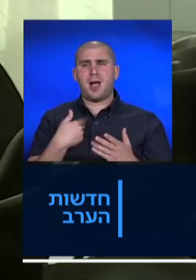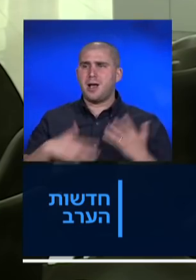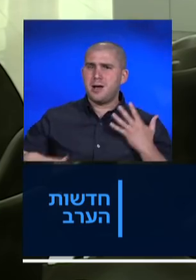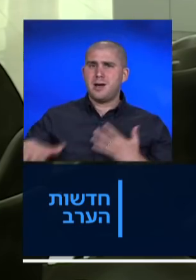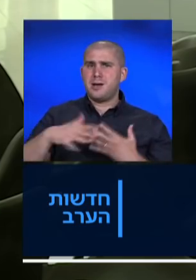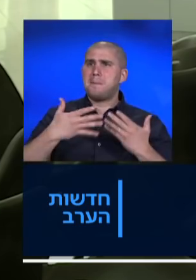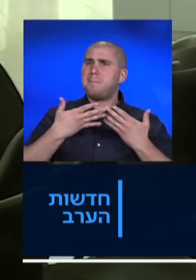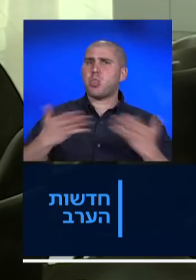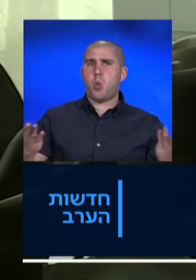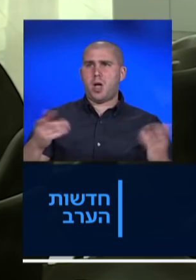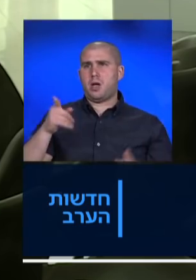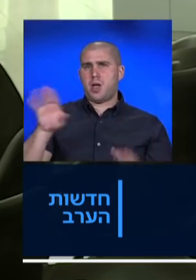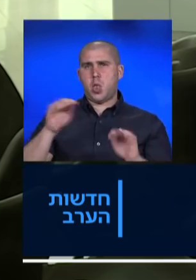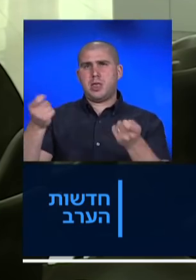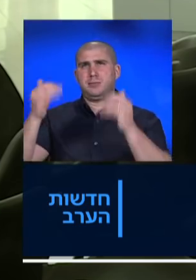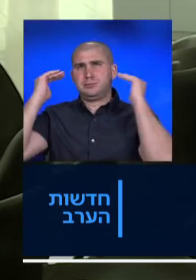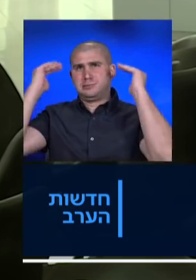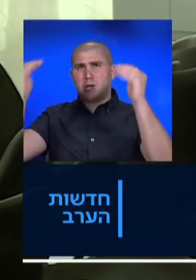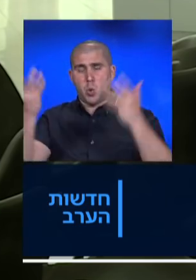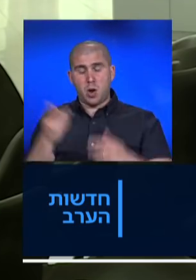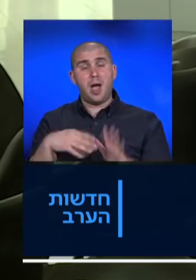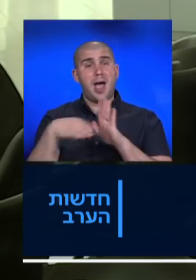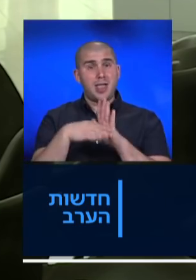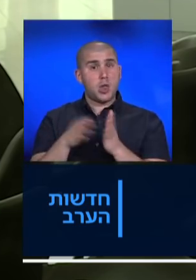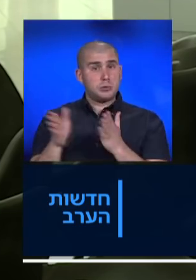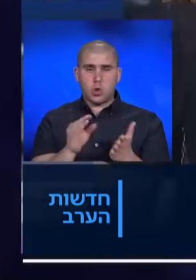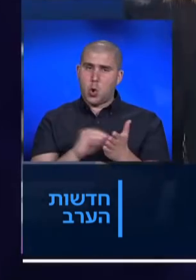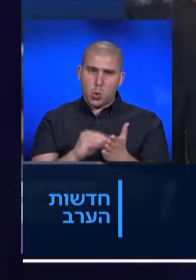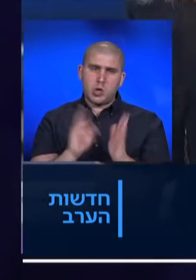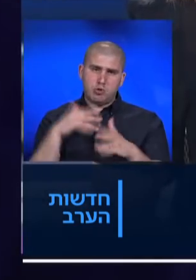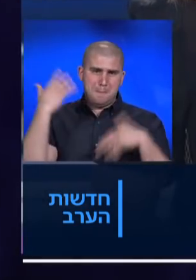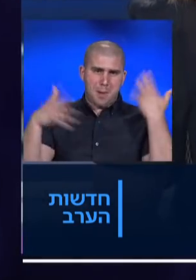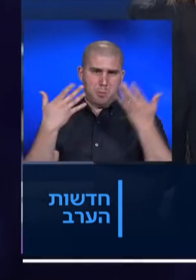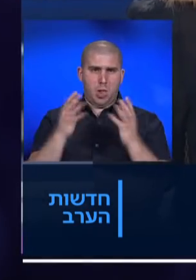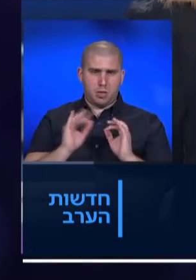הפתוח. בכל מקרה, הנחיות מסודרות עדיין אין ויש הרבה בלבול. תודה רבה, שירה.